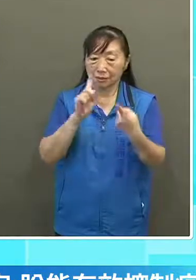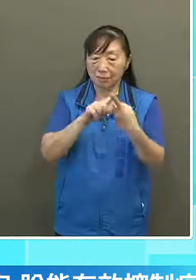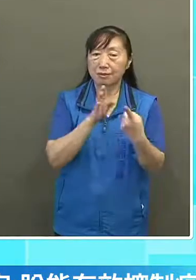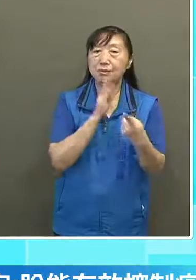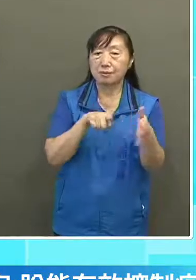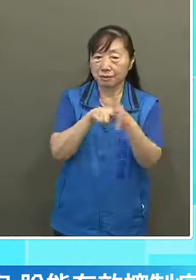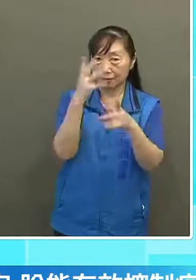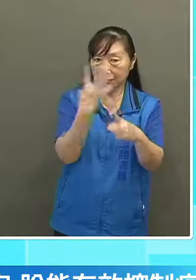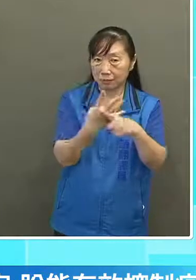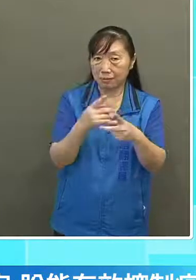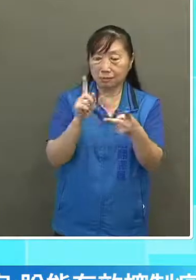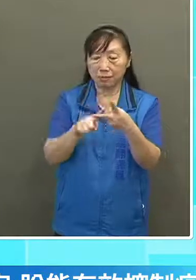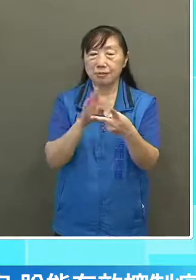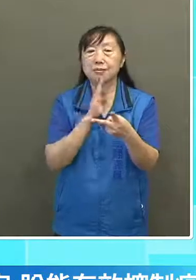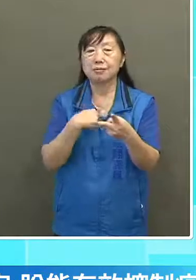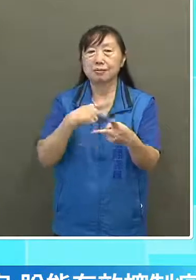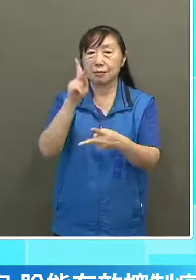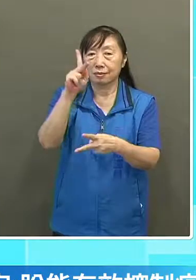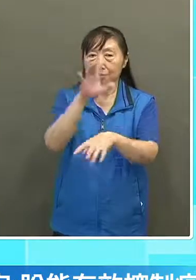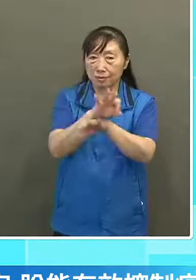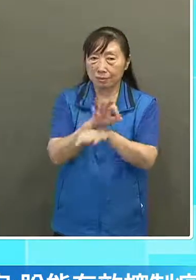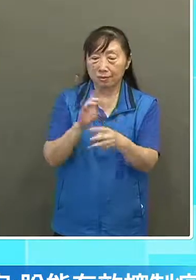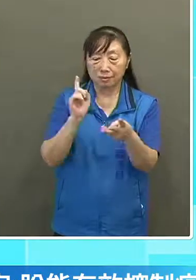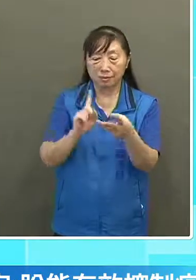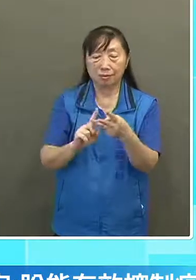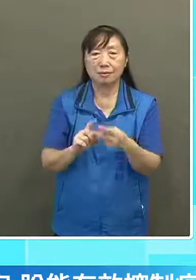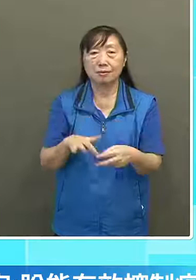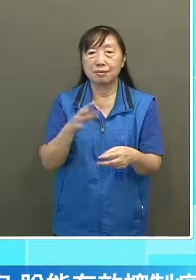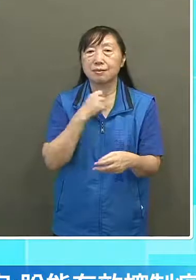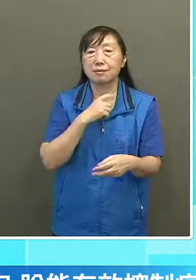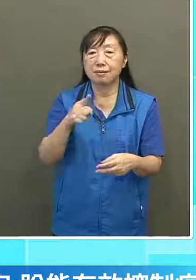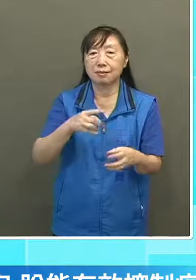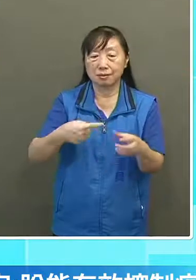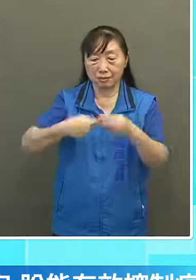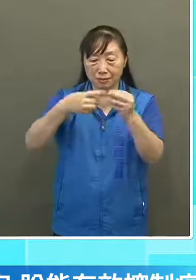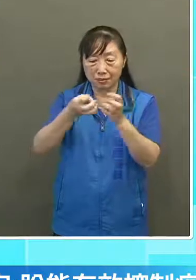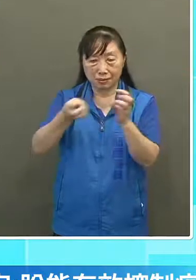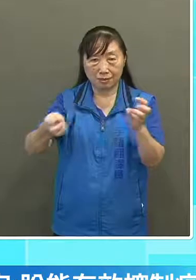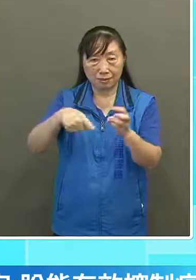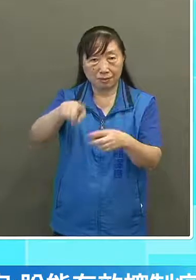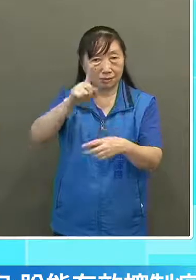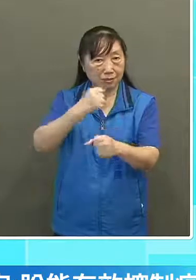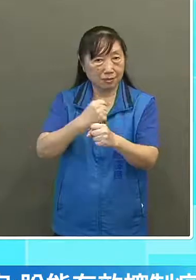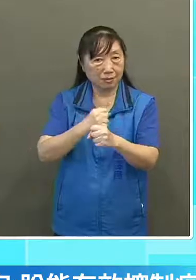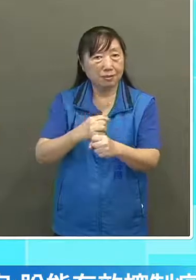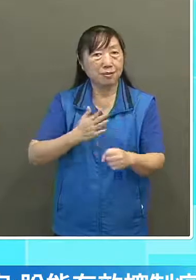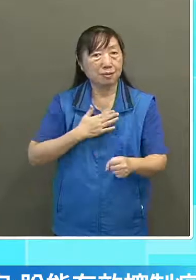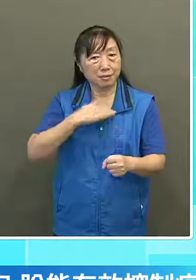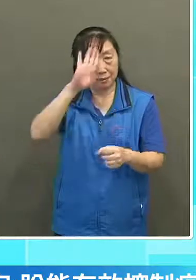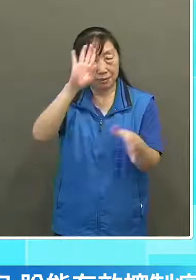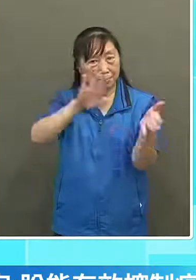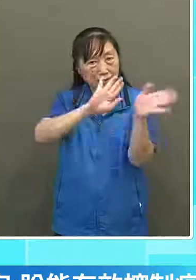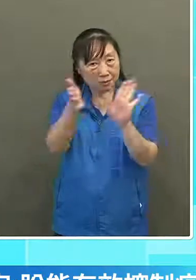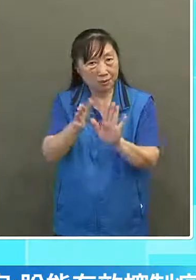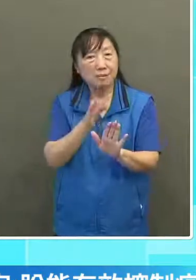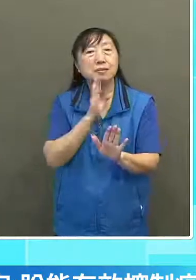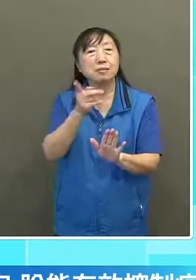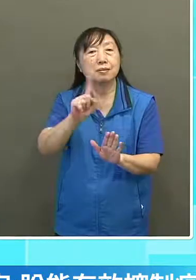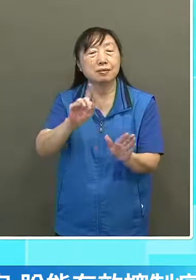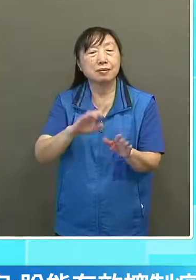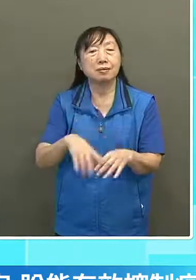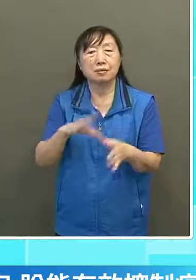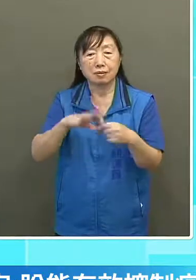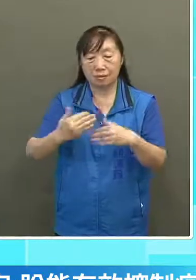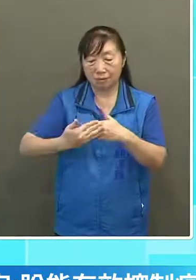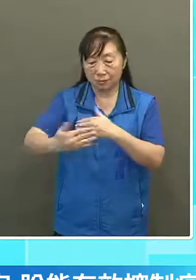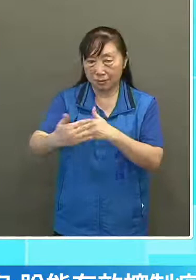专业，第二个要科学，还有一个第一线最大的优点就是知道疫情的状况。所以过程中也不